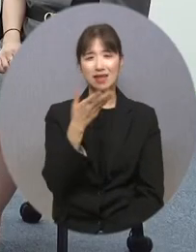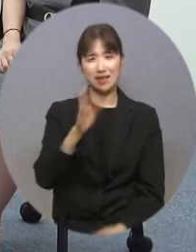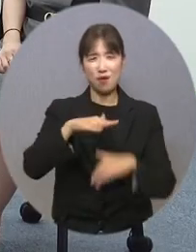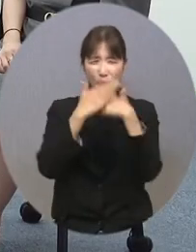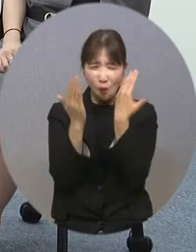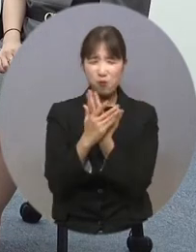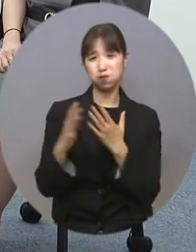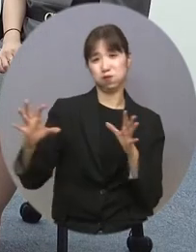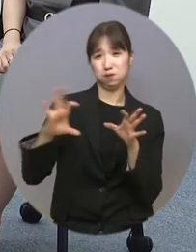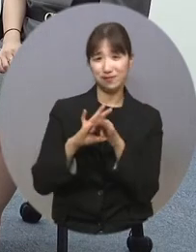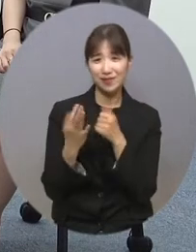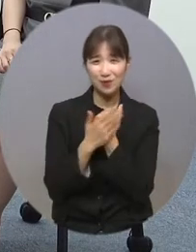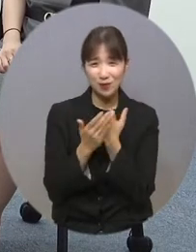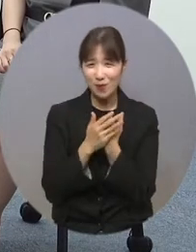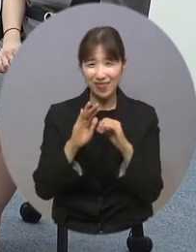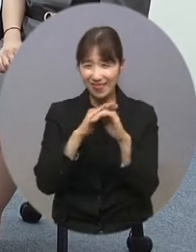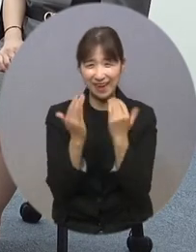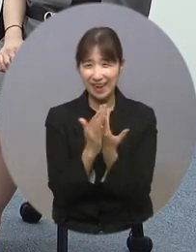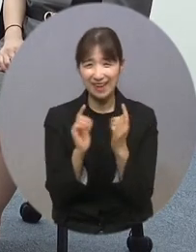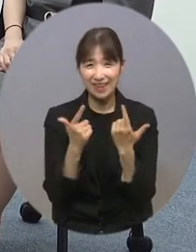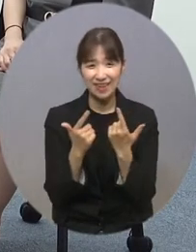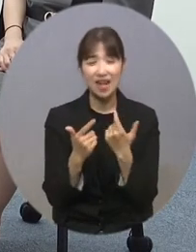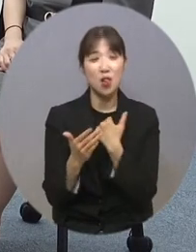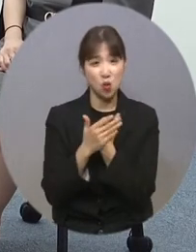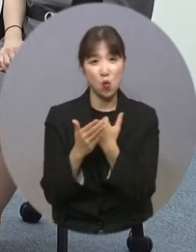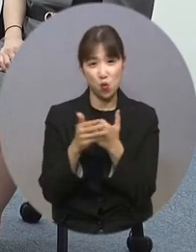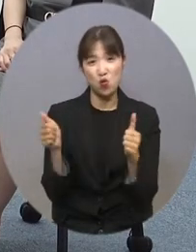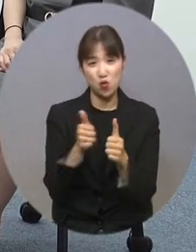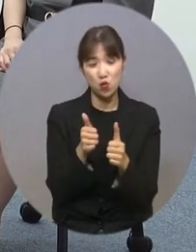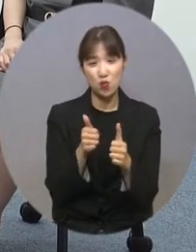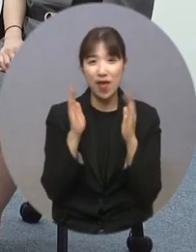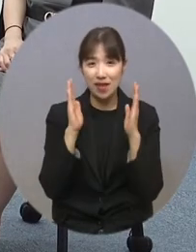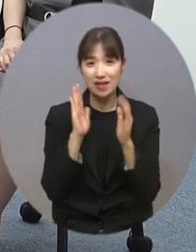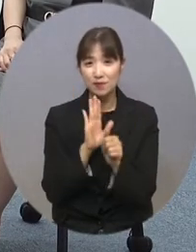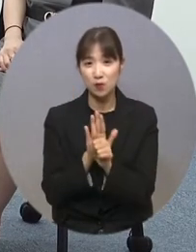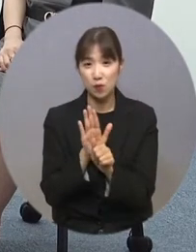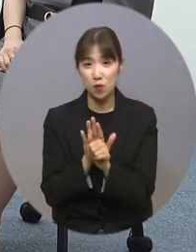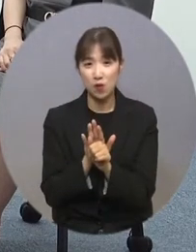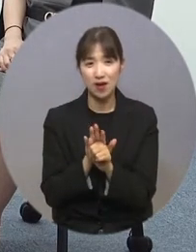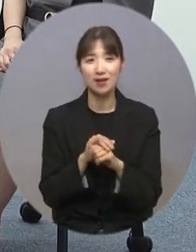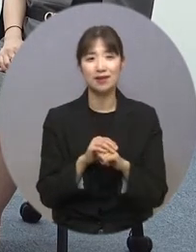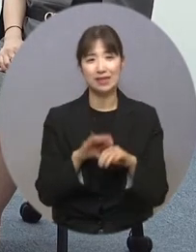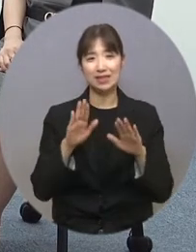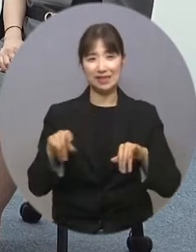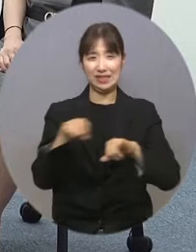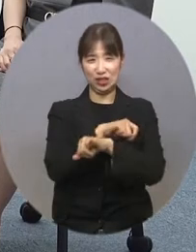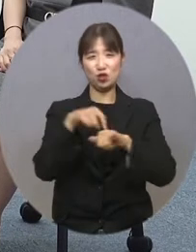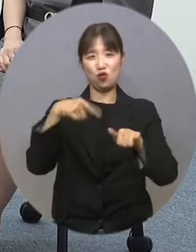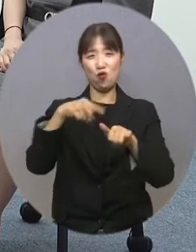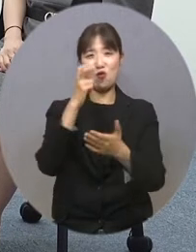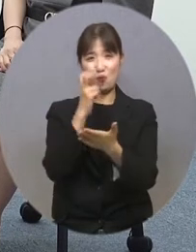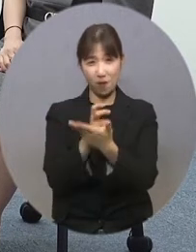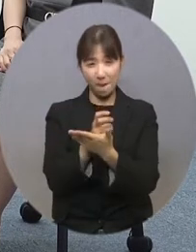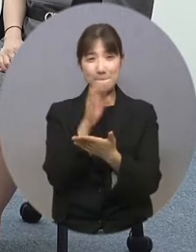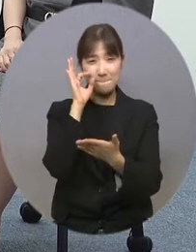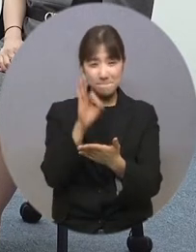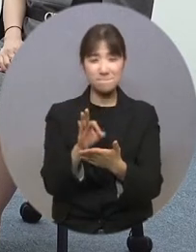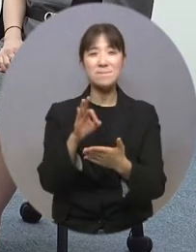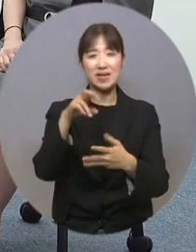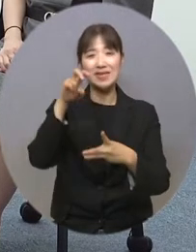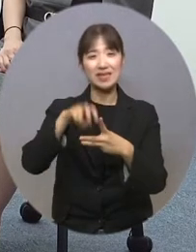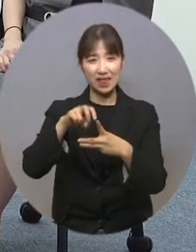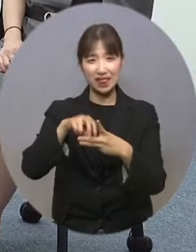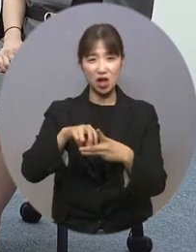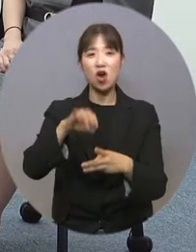매칭 되거나 그러진 않나요 도움이 있어 진대 내내 학습도 뭐 지금 특수교육법 사항에 상해 여행지 5선 터라